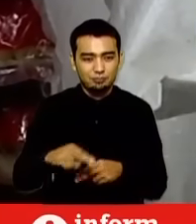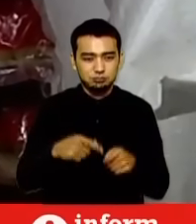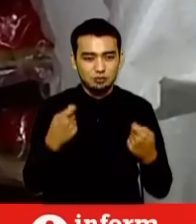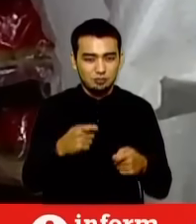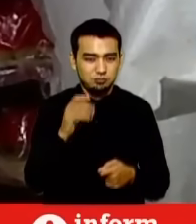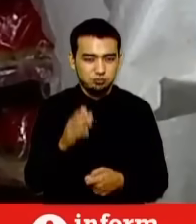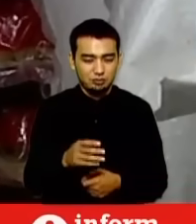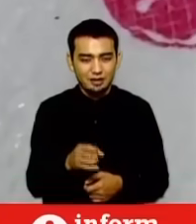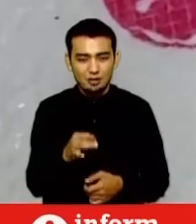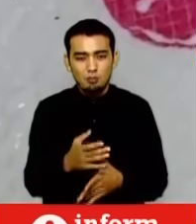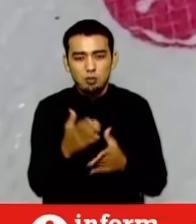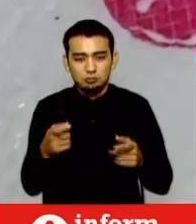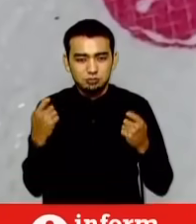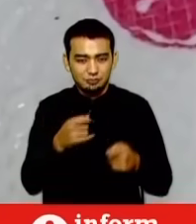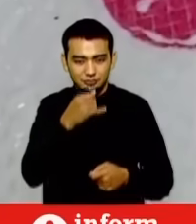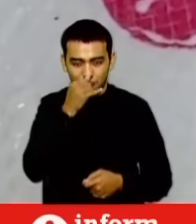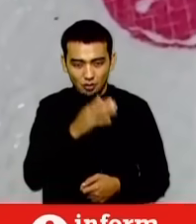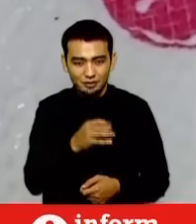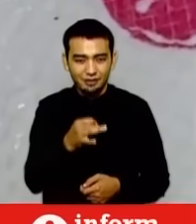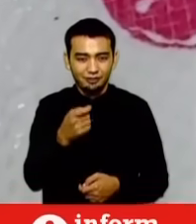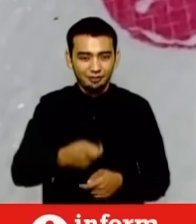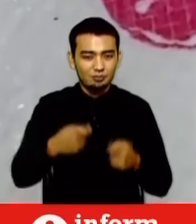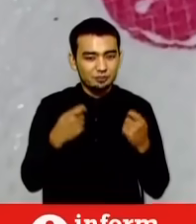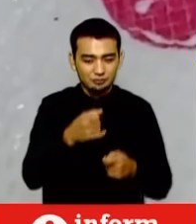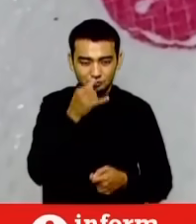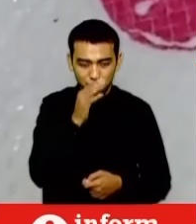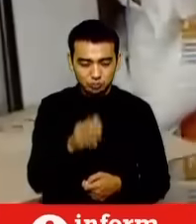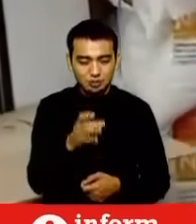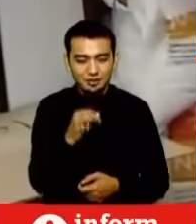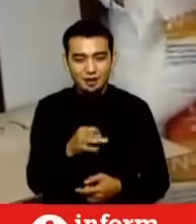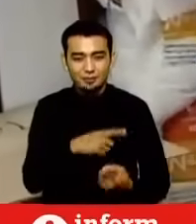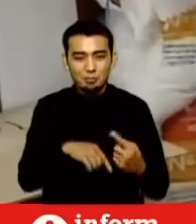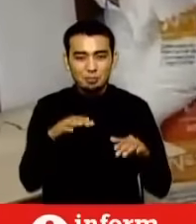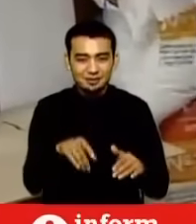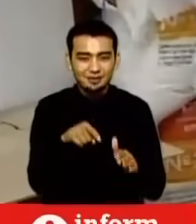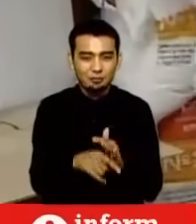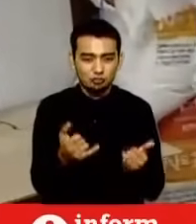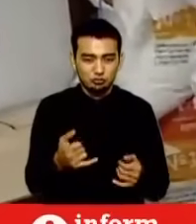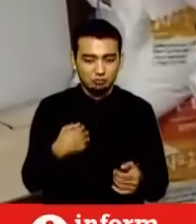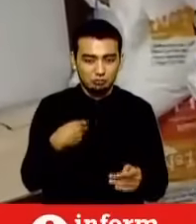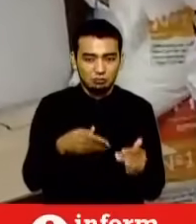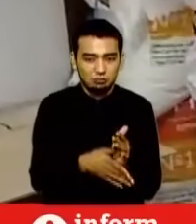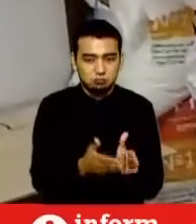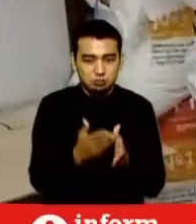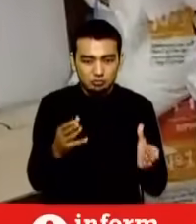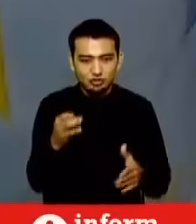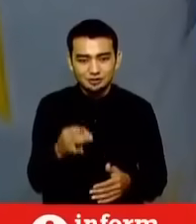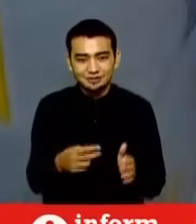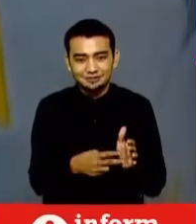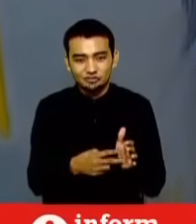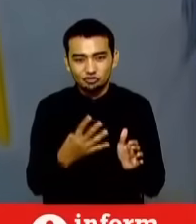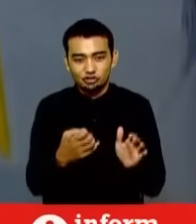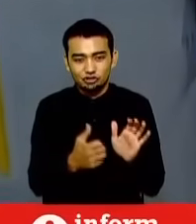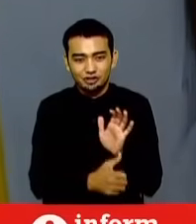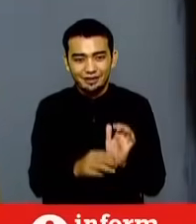бағаға саталмайды, әрі биржалық саудаға өтуді қалайды. Айтуларынша, кәсіпорындарда қазірдің өзінде шығын бар, өйткені өзіндік құны 460